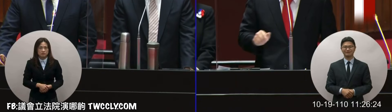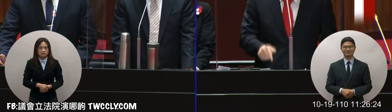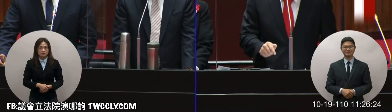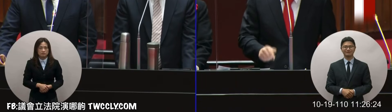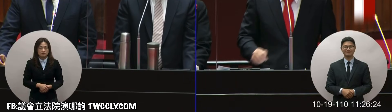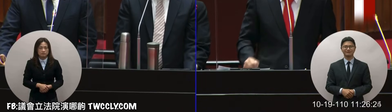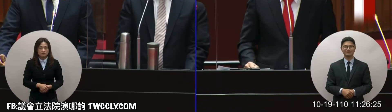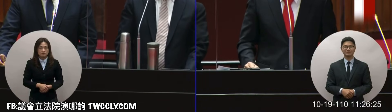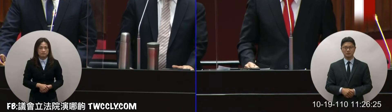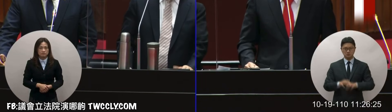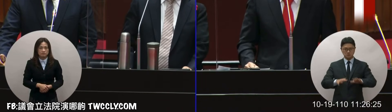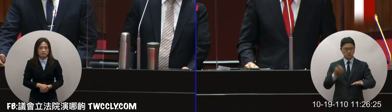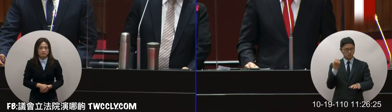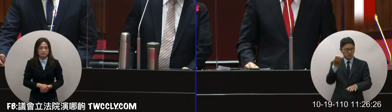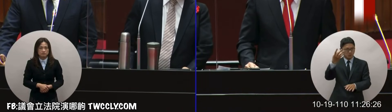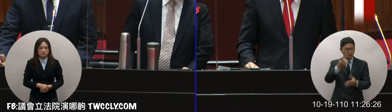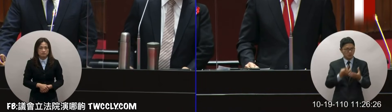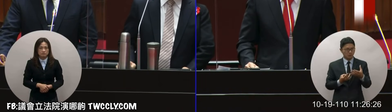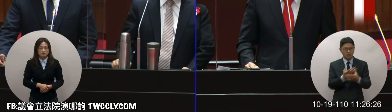现在的飞弹，